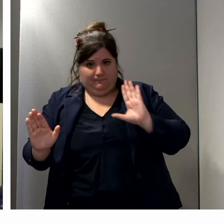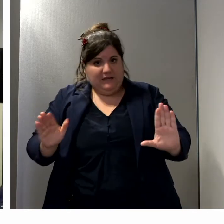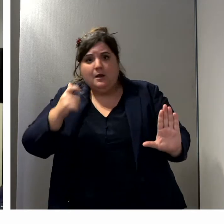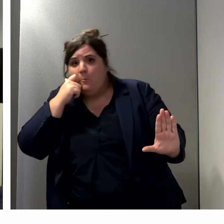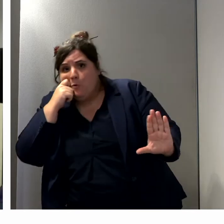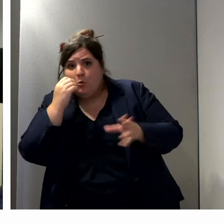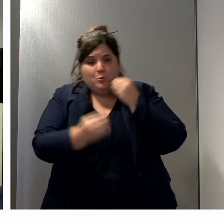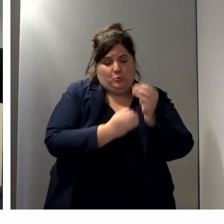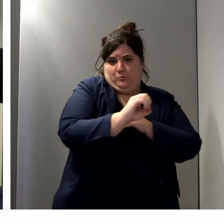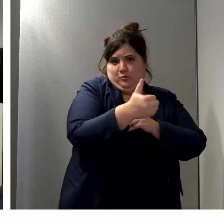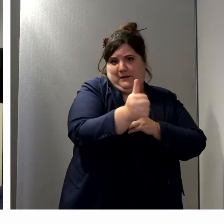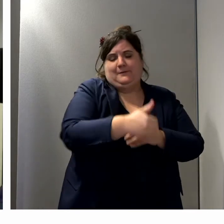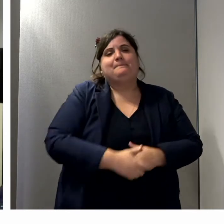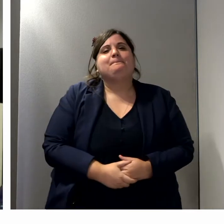possibles.